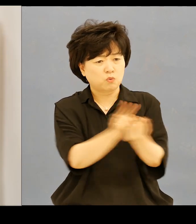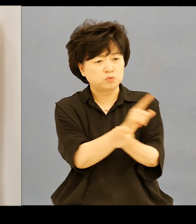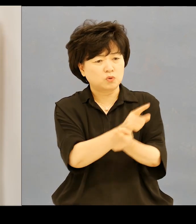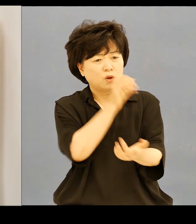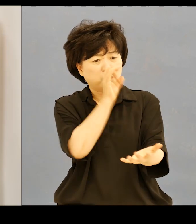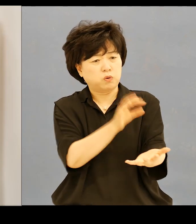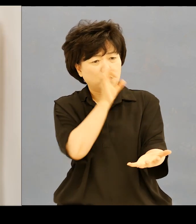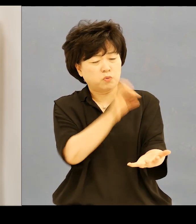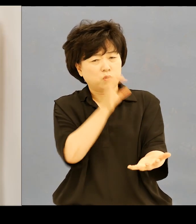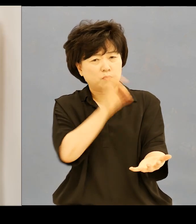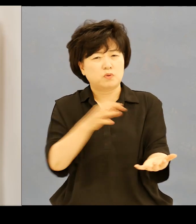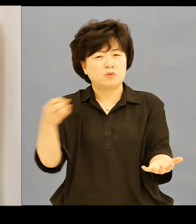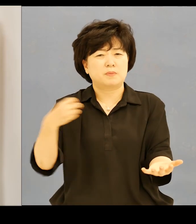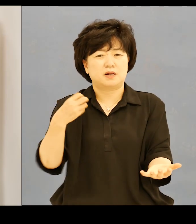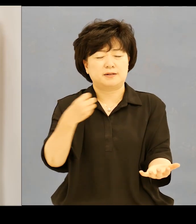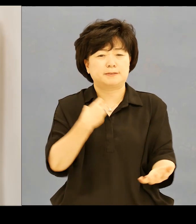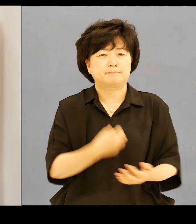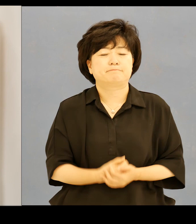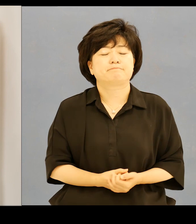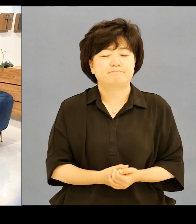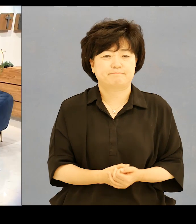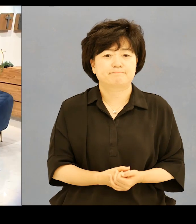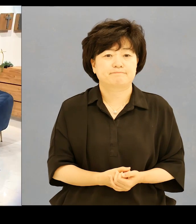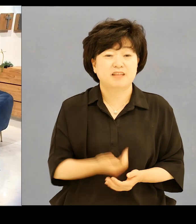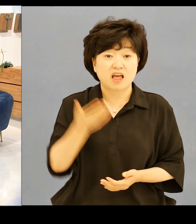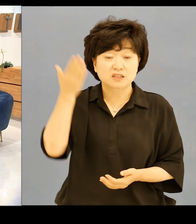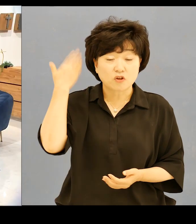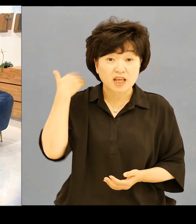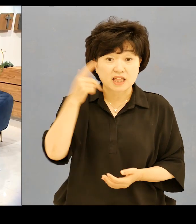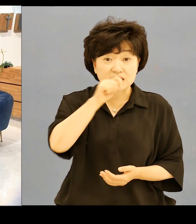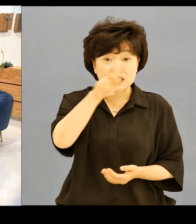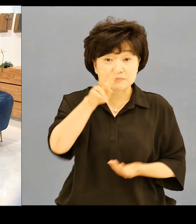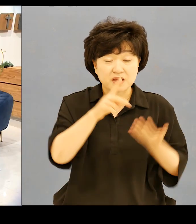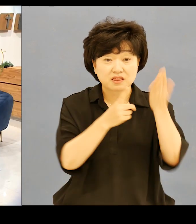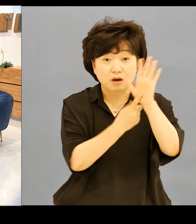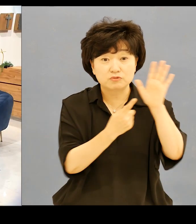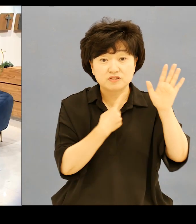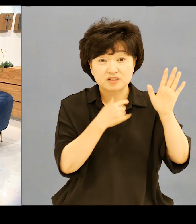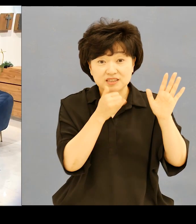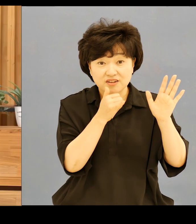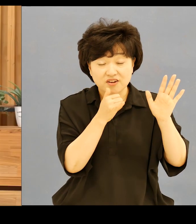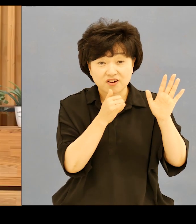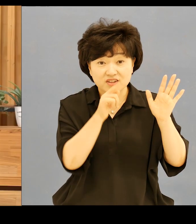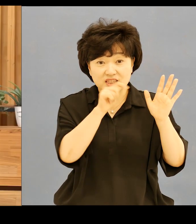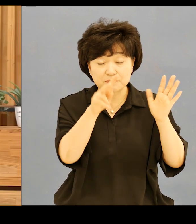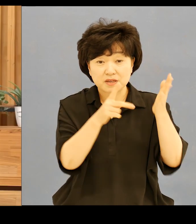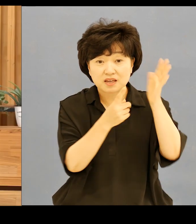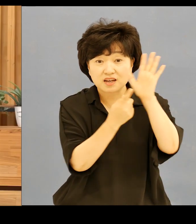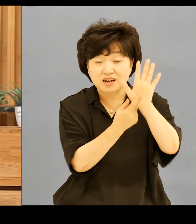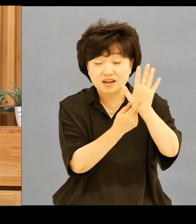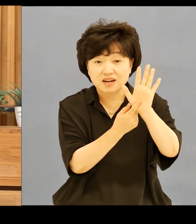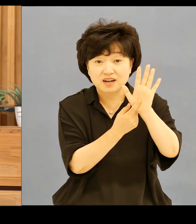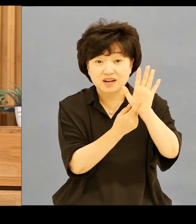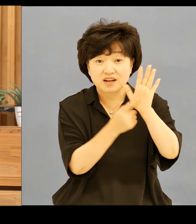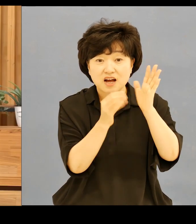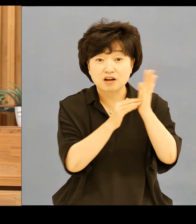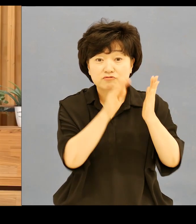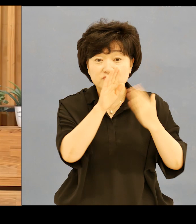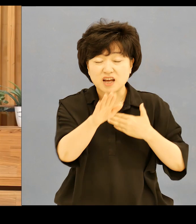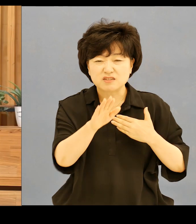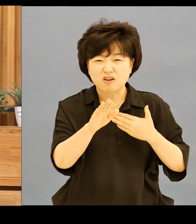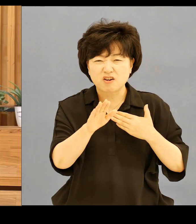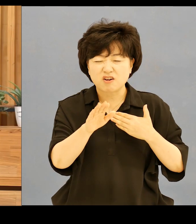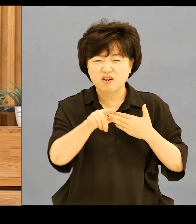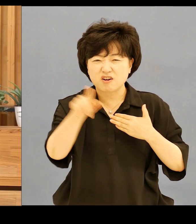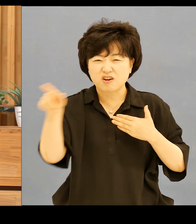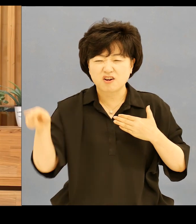병은 아니다라고. 난치병이다. 네. 예전에 방송에도 출연하셨었어요, 그죠? 네. 방송 출연하셨을 때